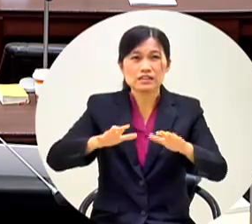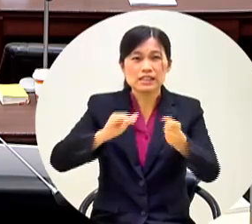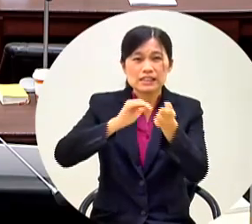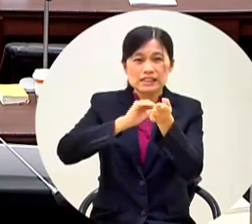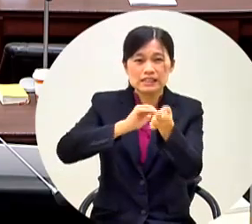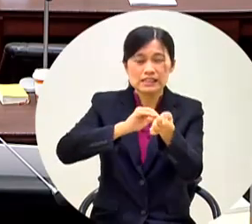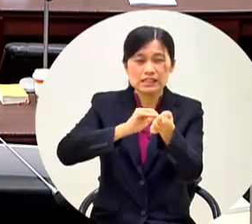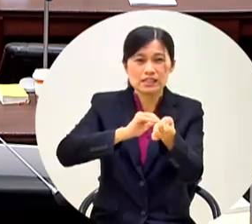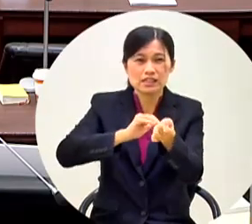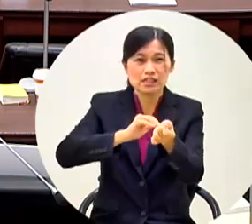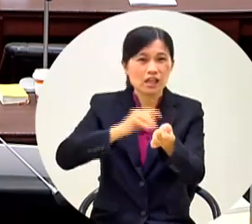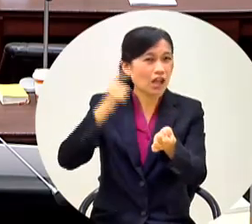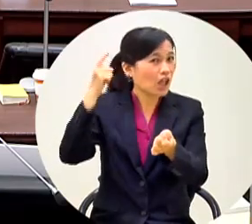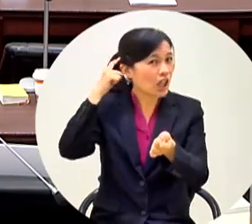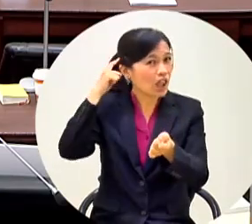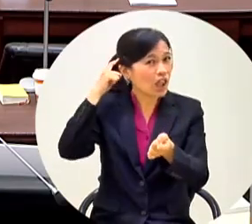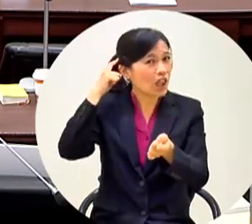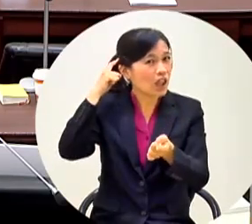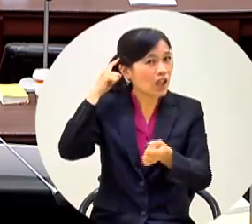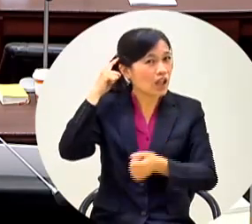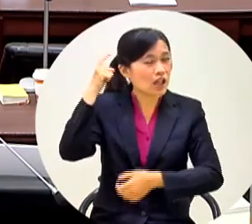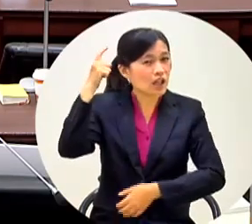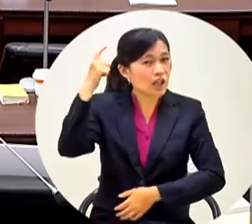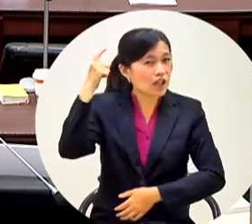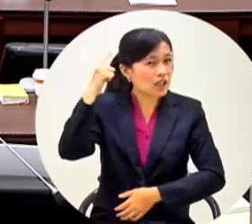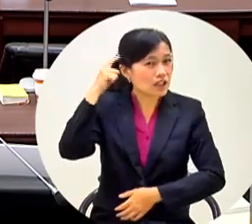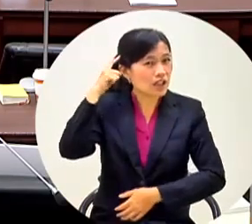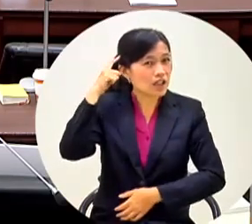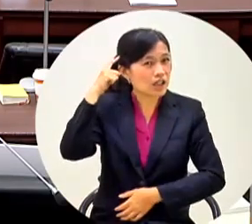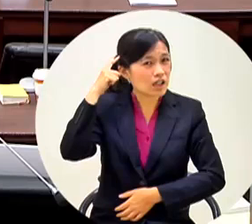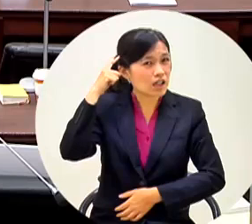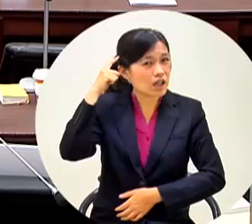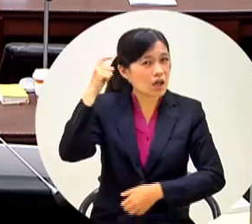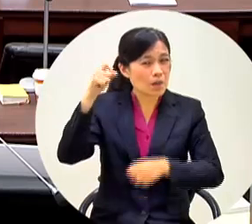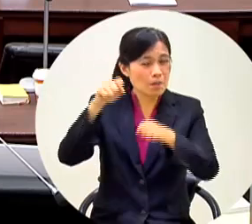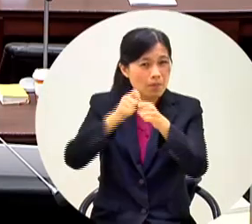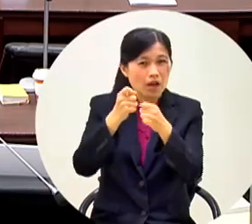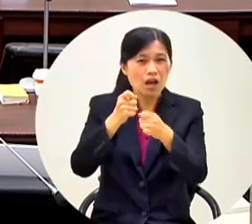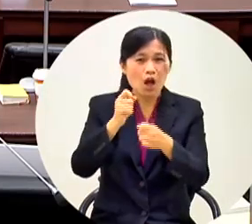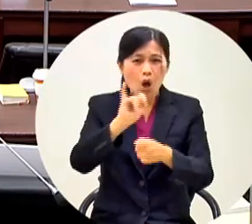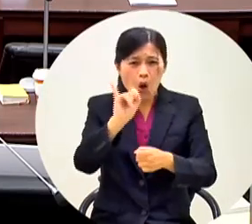议员，林婉容议员，我们是女性哎，